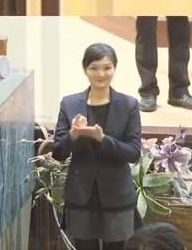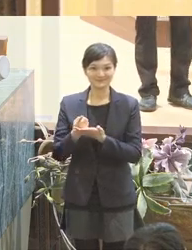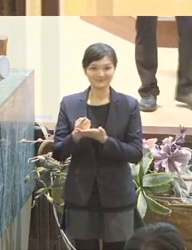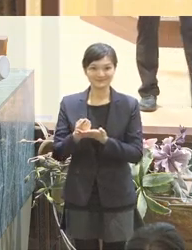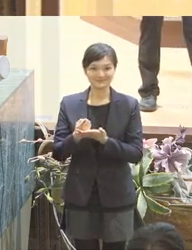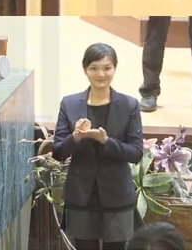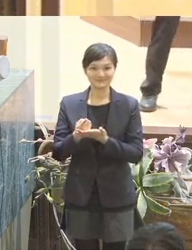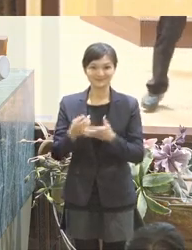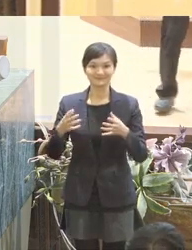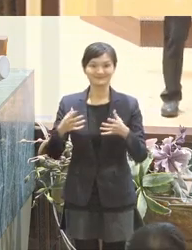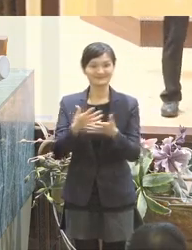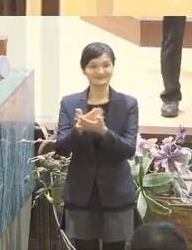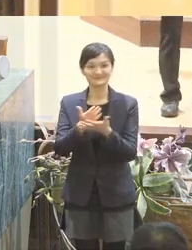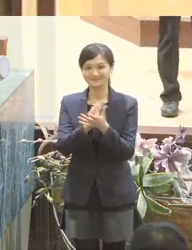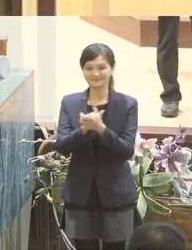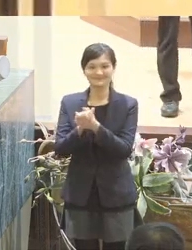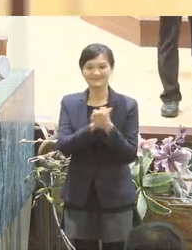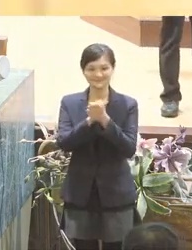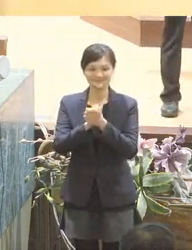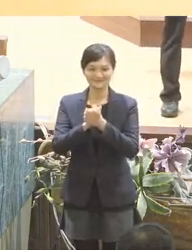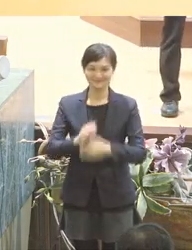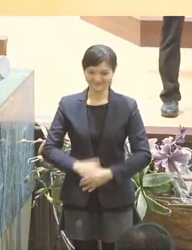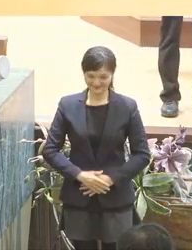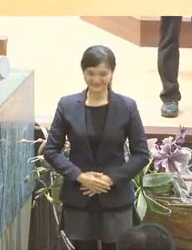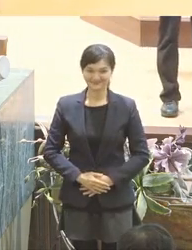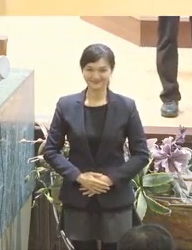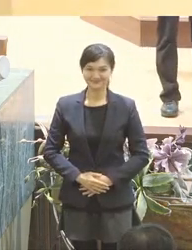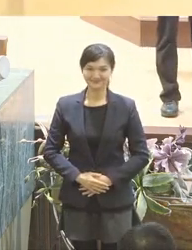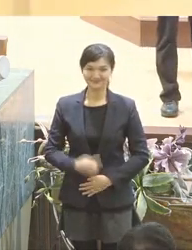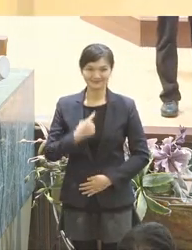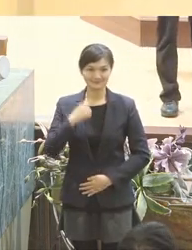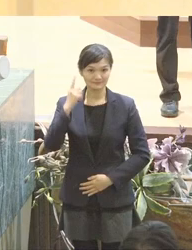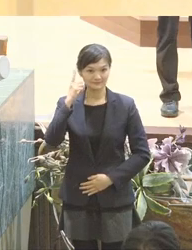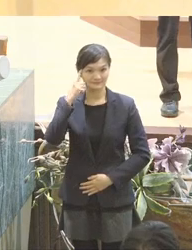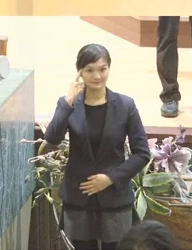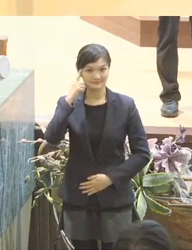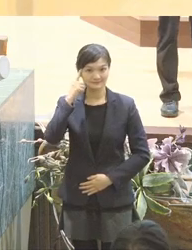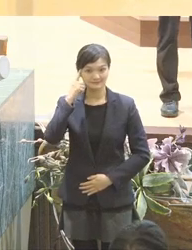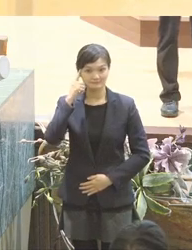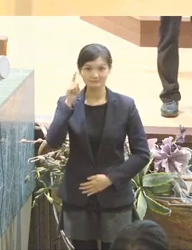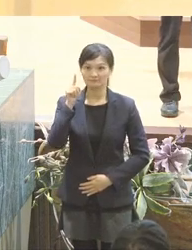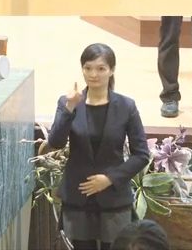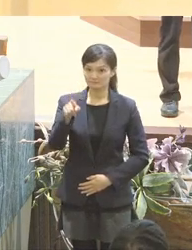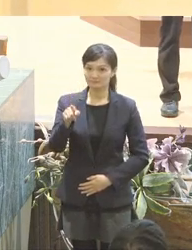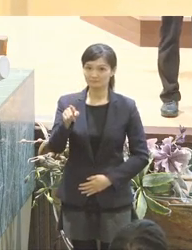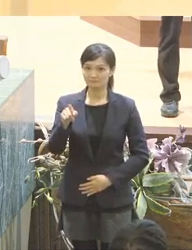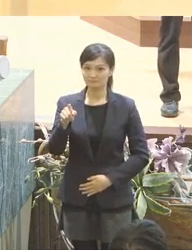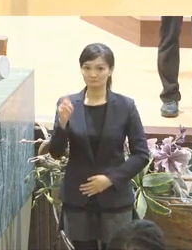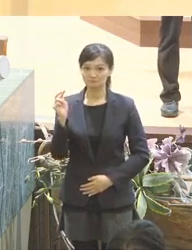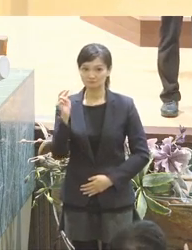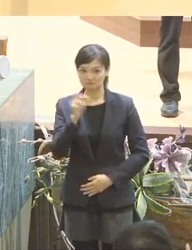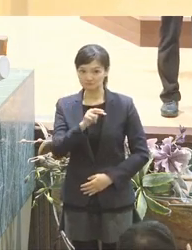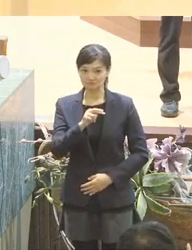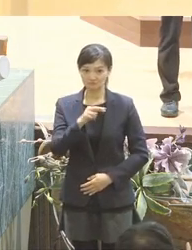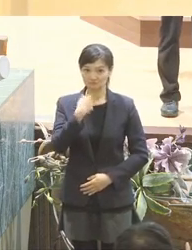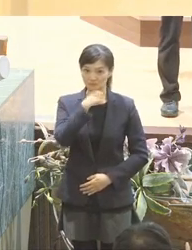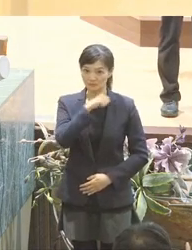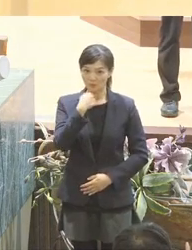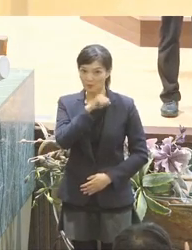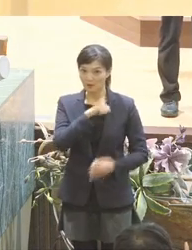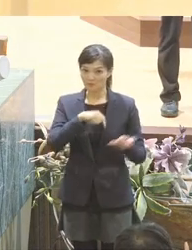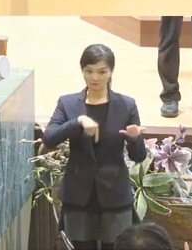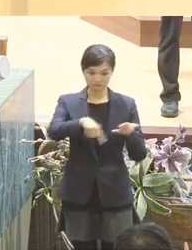的同仁们啊，好，那我想你认识台湾这块土地吗？